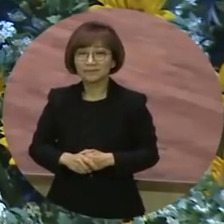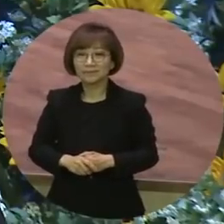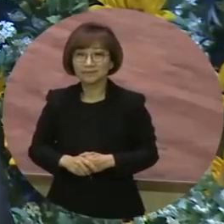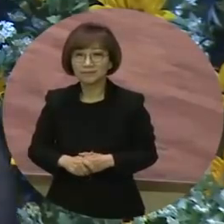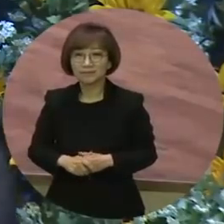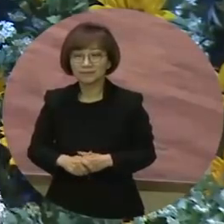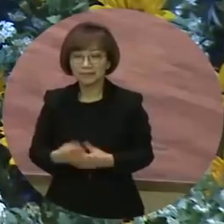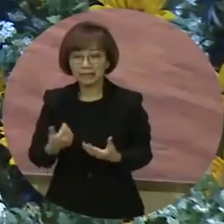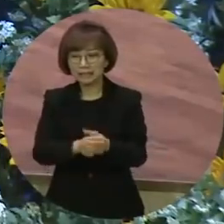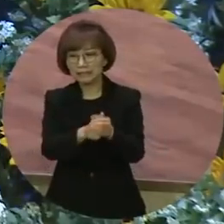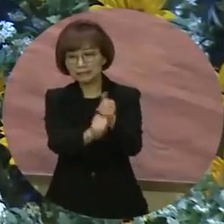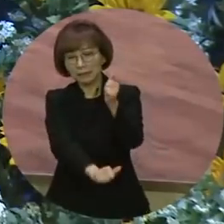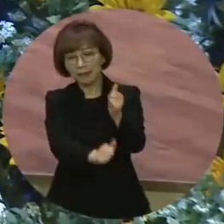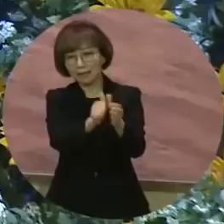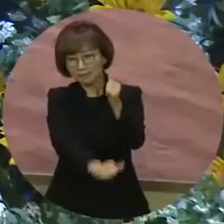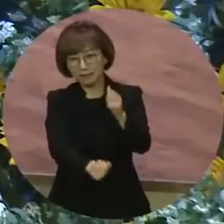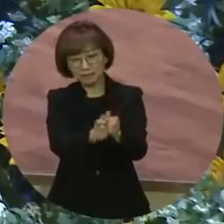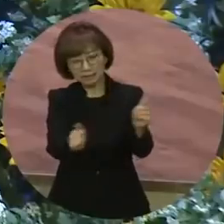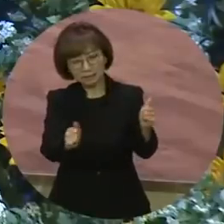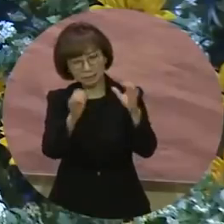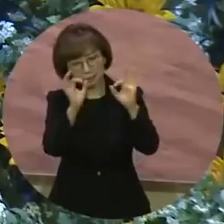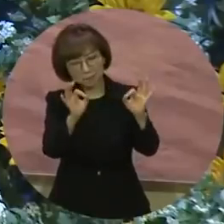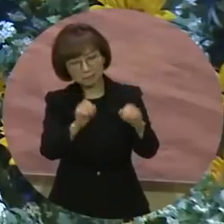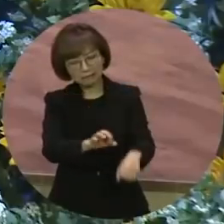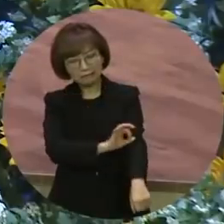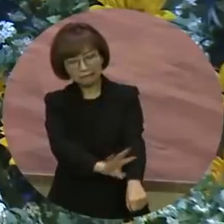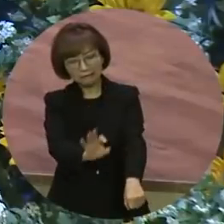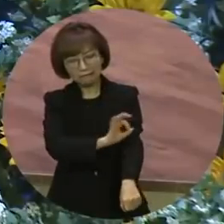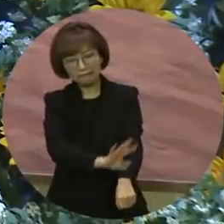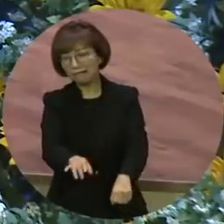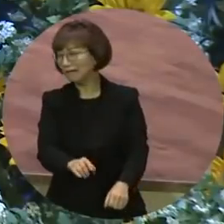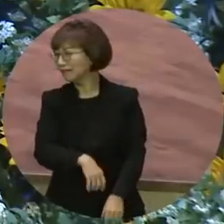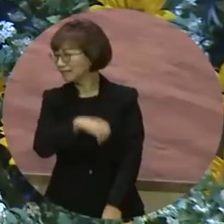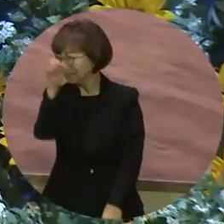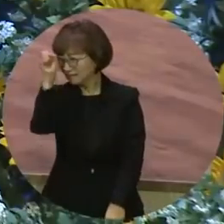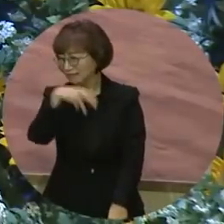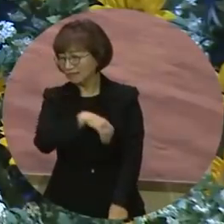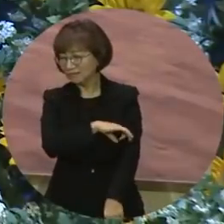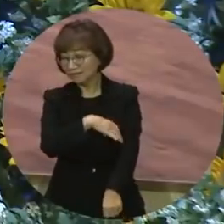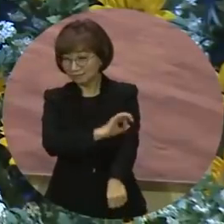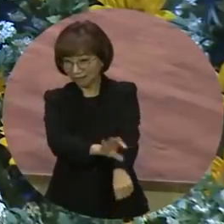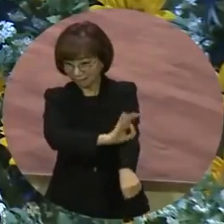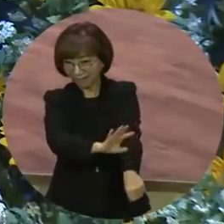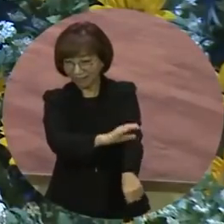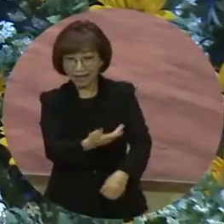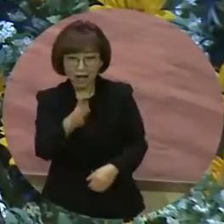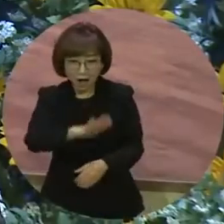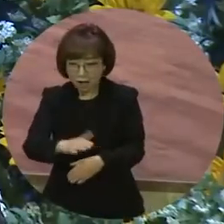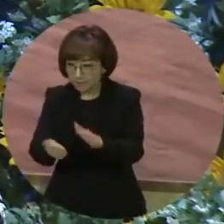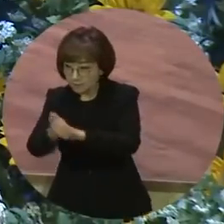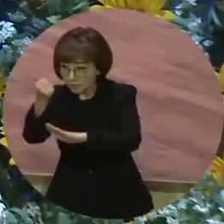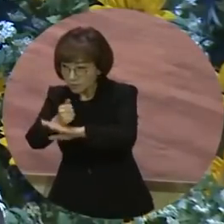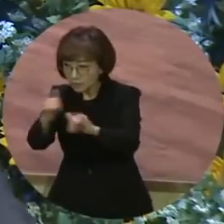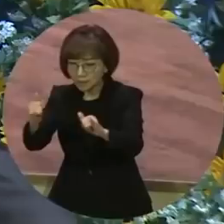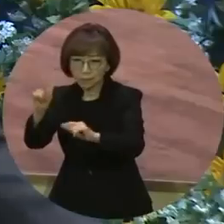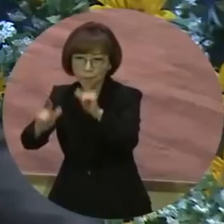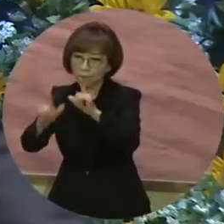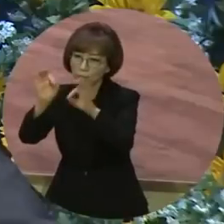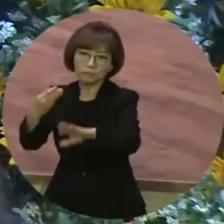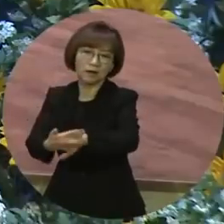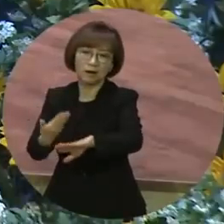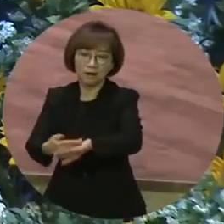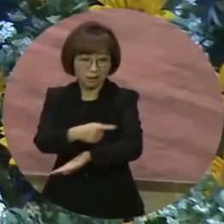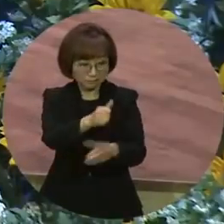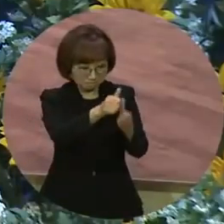사람들 대충 하고 사는 사람들은 대강 살아요, 그냥. 이 성공한 사람들은 다릅니다. 성령의 사람들은요, 성령의